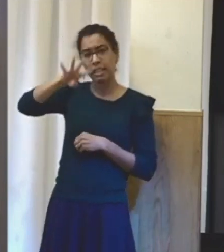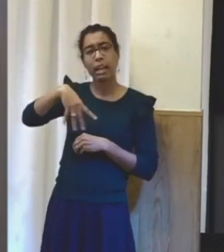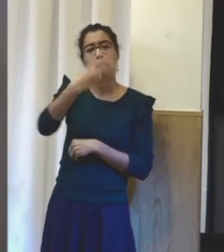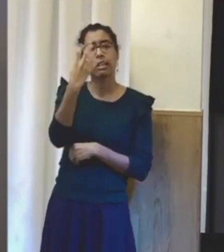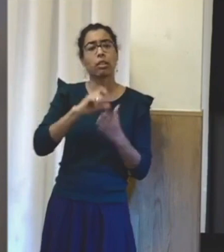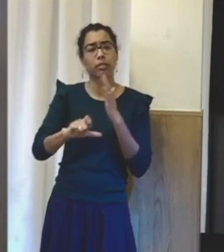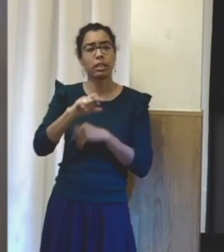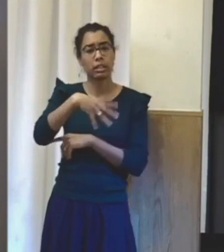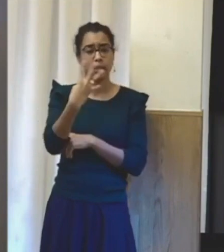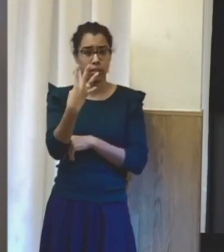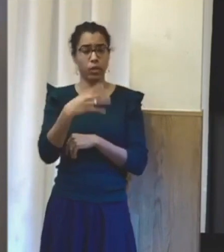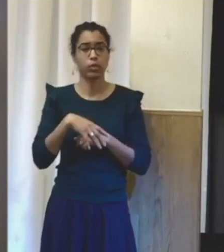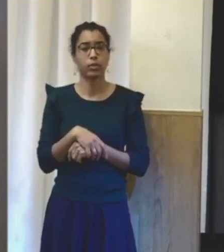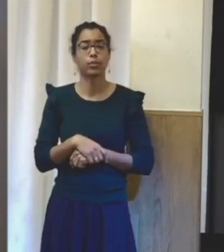14:14,